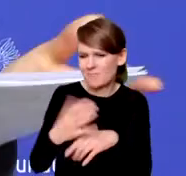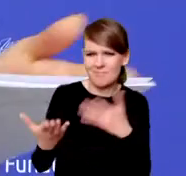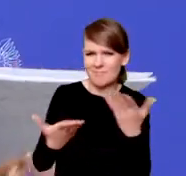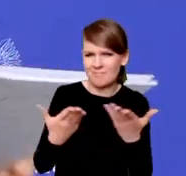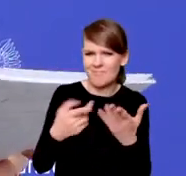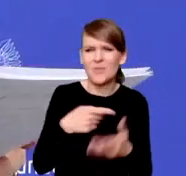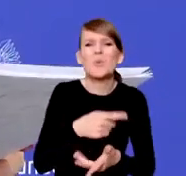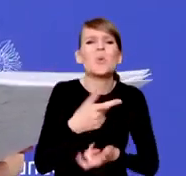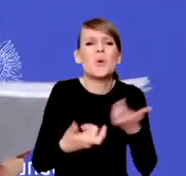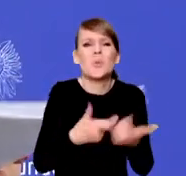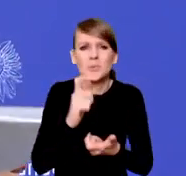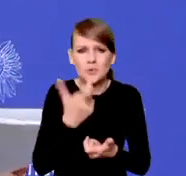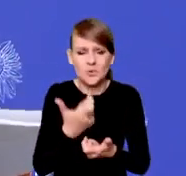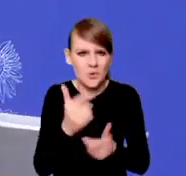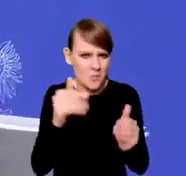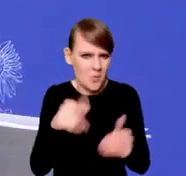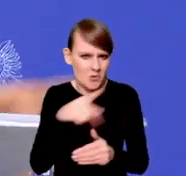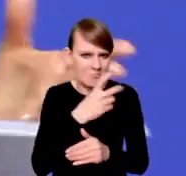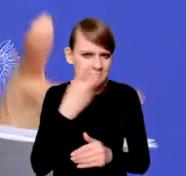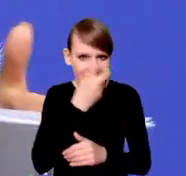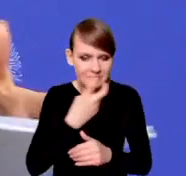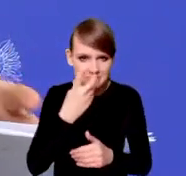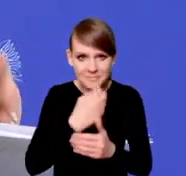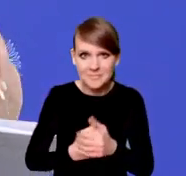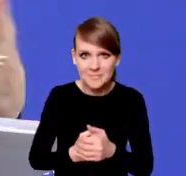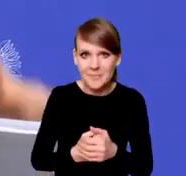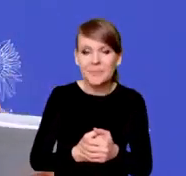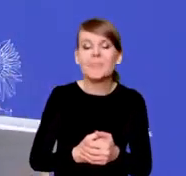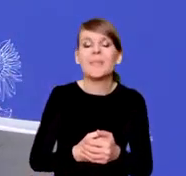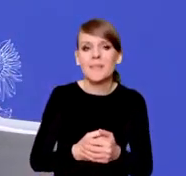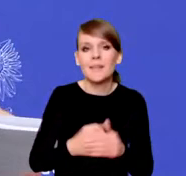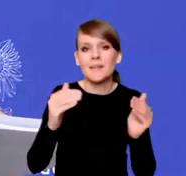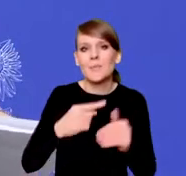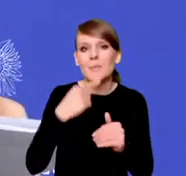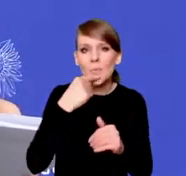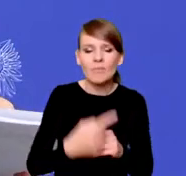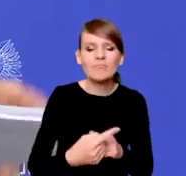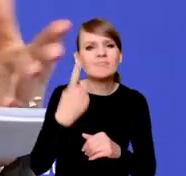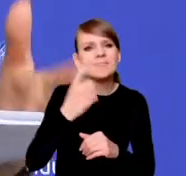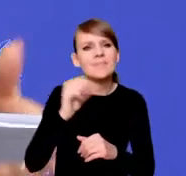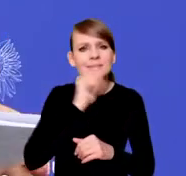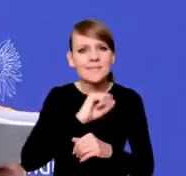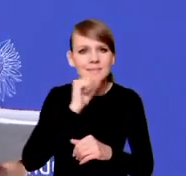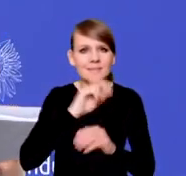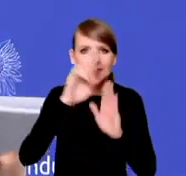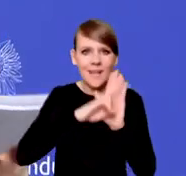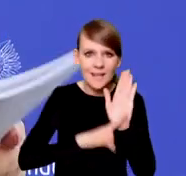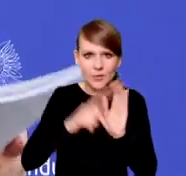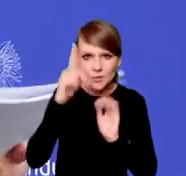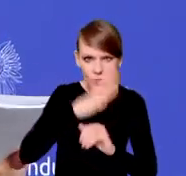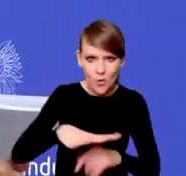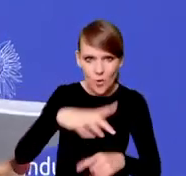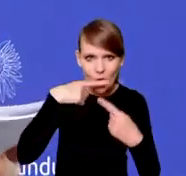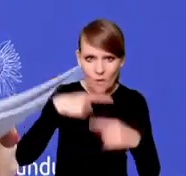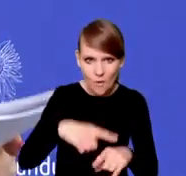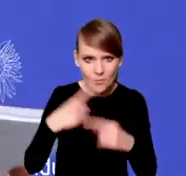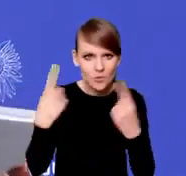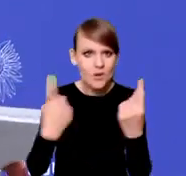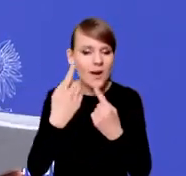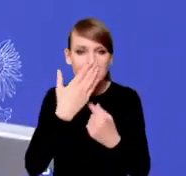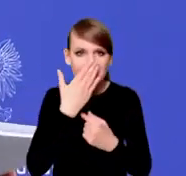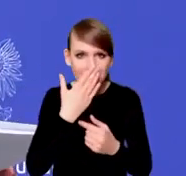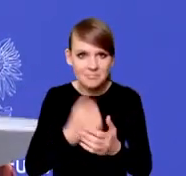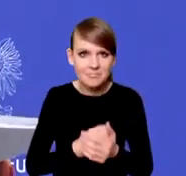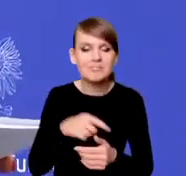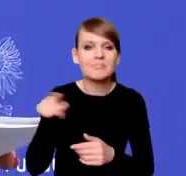A nawiązanie jest takie, mianowicie jednym z najstarszych standardów społecznej odpowiedzialności przedsiębiorstw są wytyczne